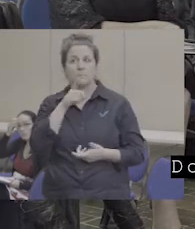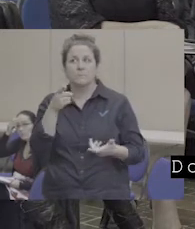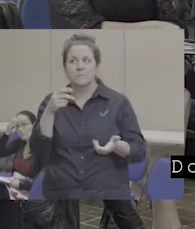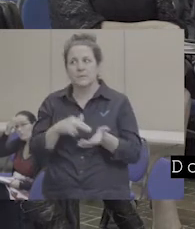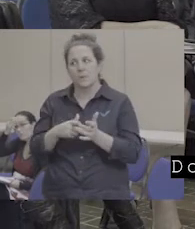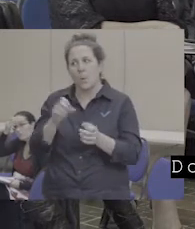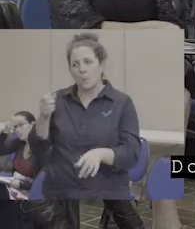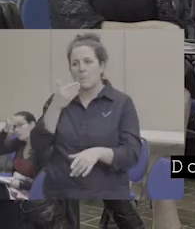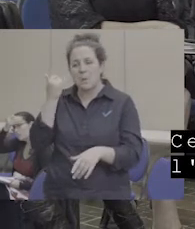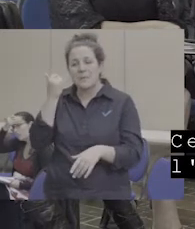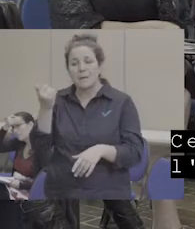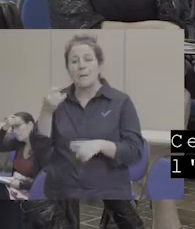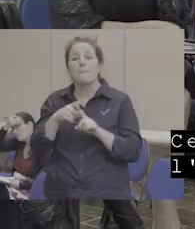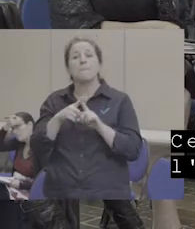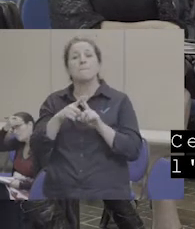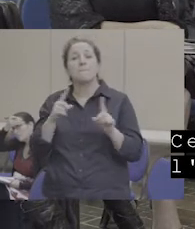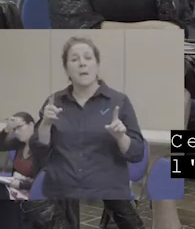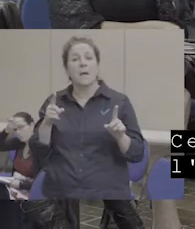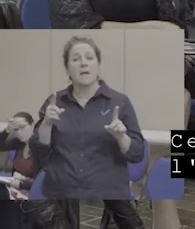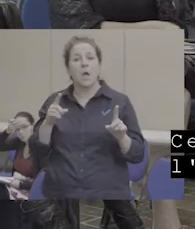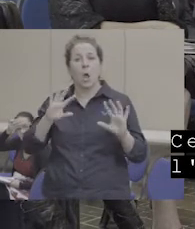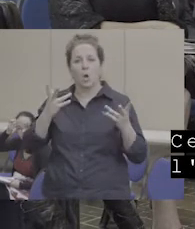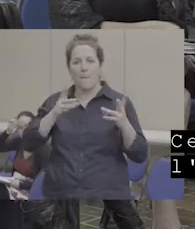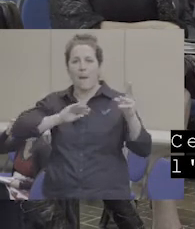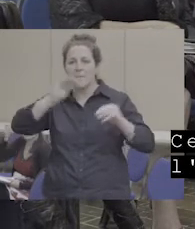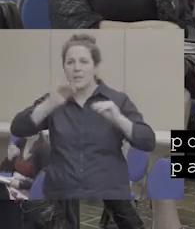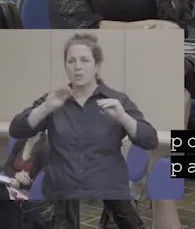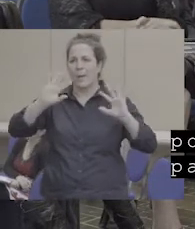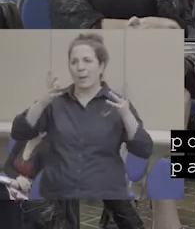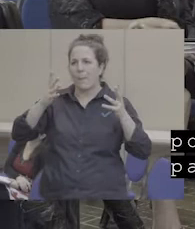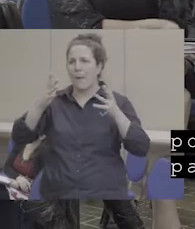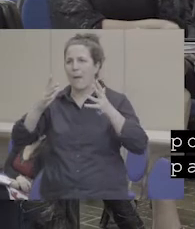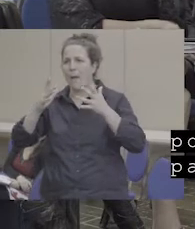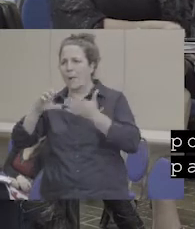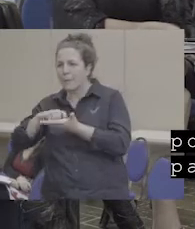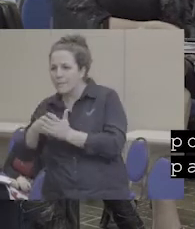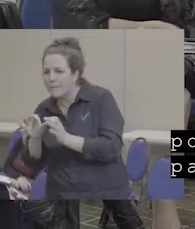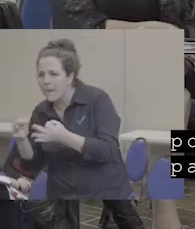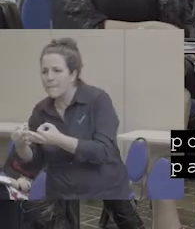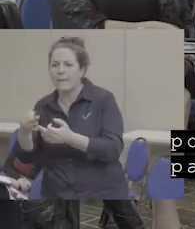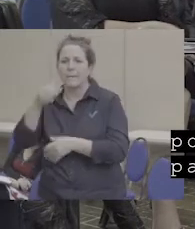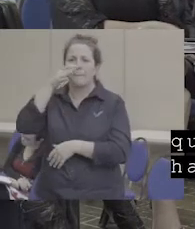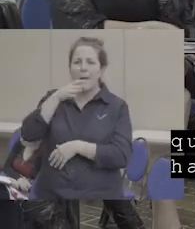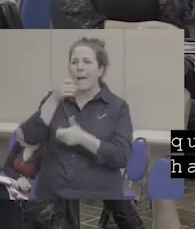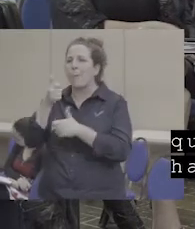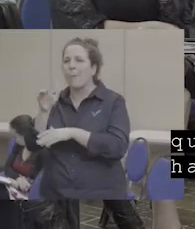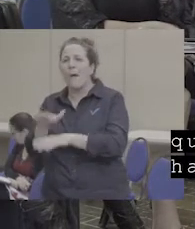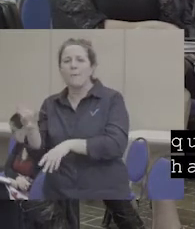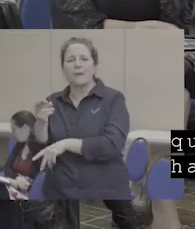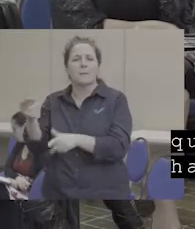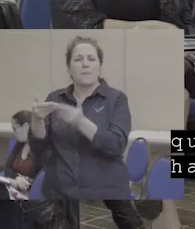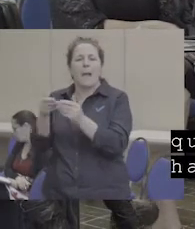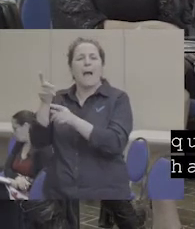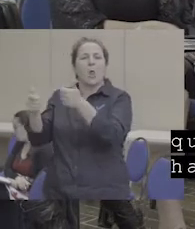Donc oui, c'est une bonne idée. Ceci étant dit, dans l'aménagement, l'intégration de logements pour familles, que ce soit les parents, que ce soit les enfants qui sont en